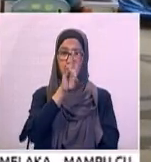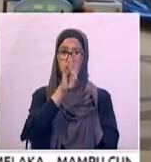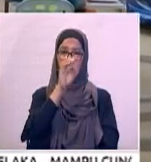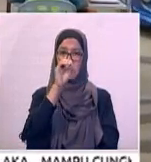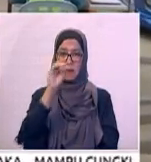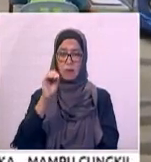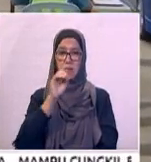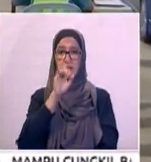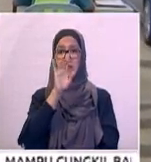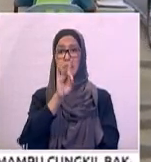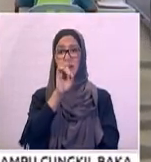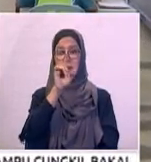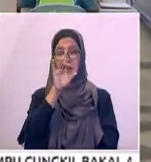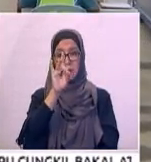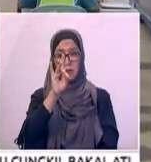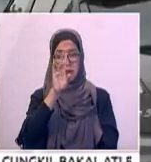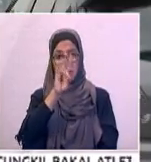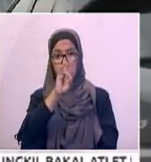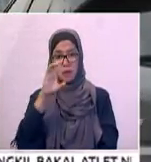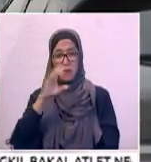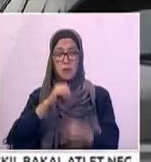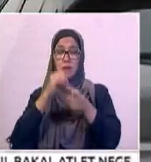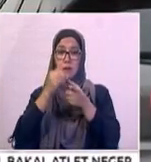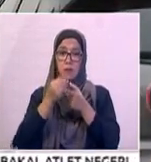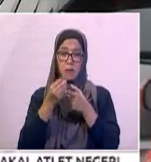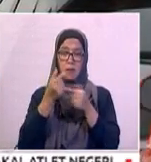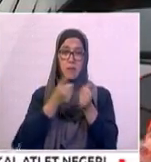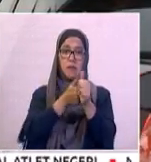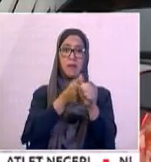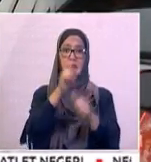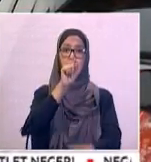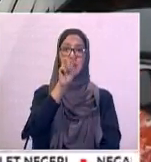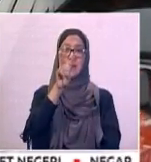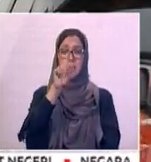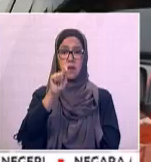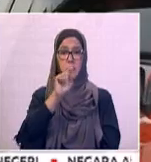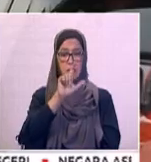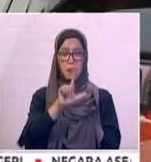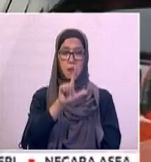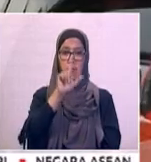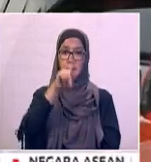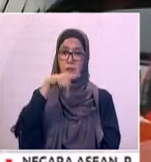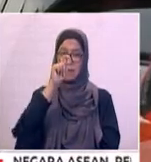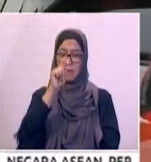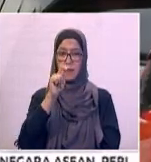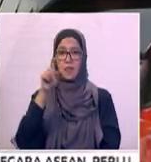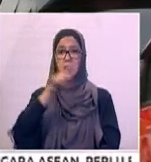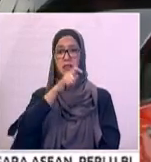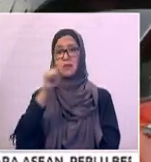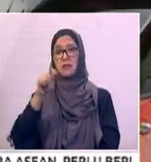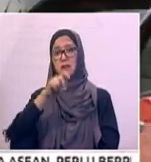1-700-818-700 atau mengikuti Twitter LPT Traffic. Faris Izzat Syahrudin, RTM.